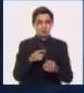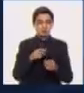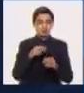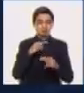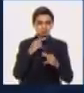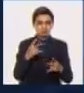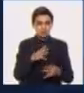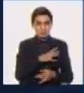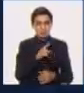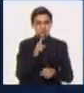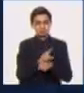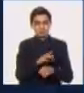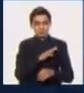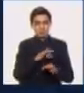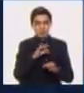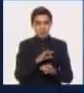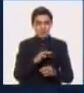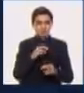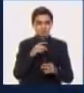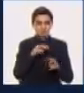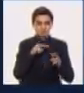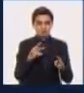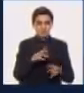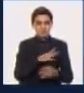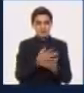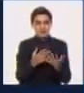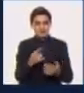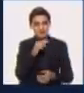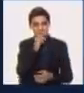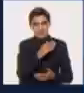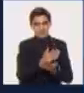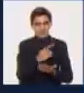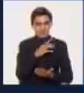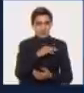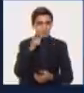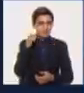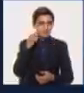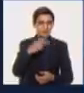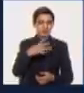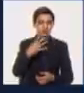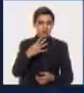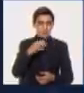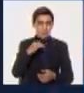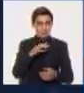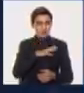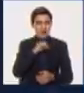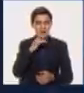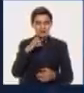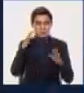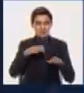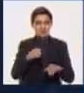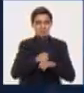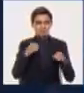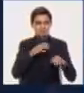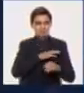сақтамау, сеніп тапсырылған мүлікті талан-таражға салу сияқты айып тағылып отыр. Былтыр 24 маусым күні арыстағы әскери бөлімнің